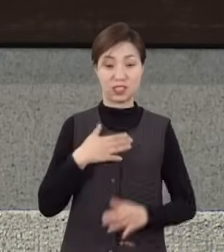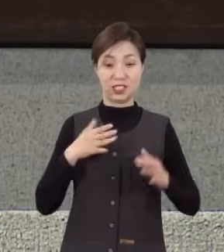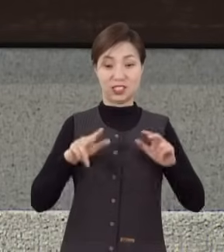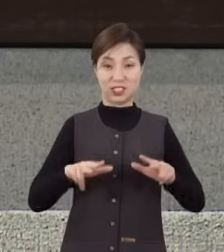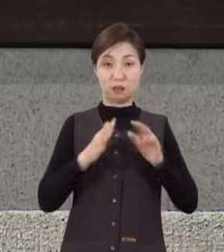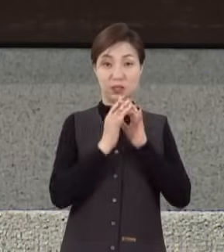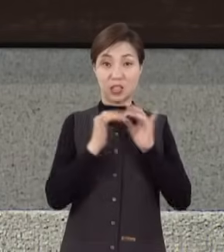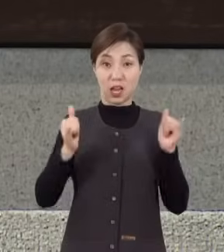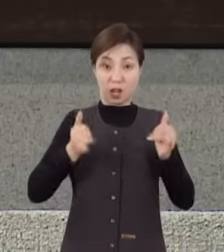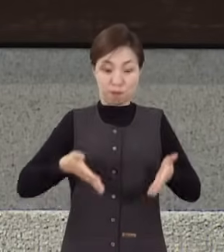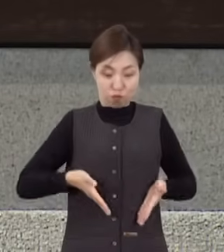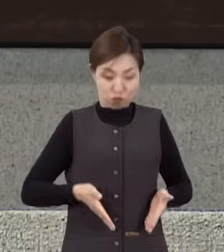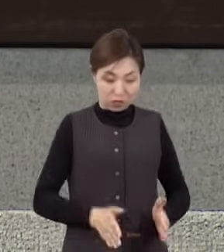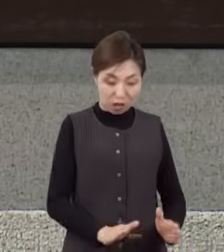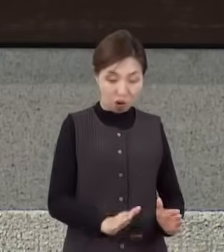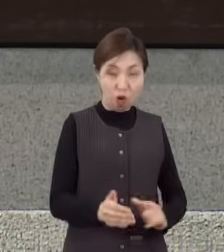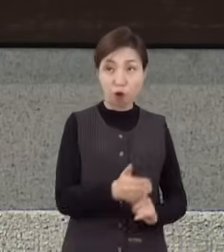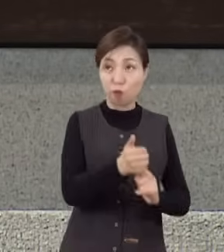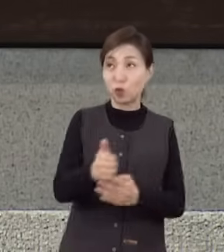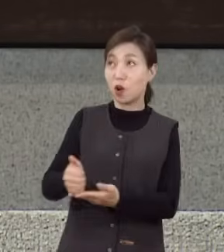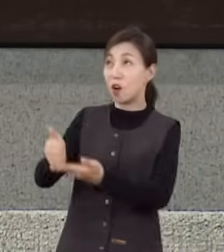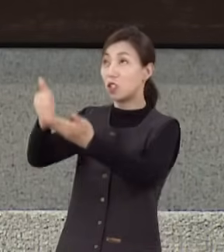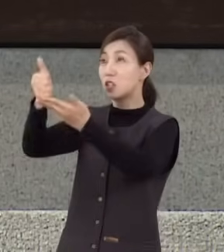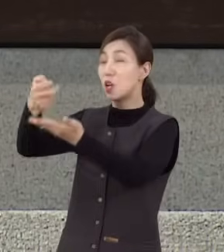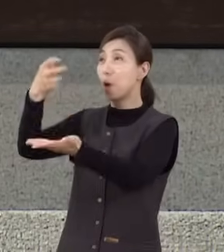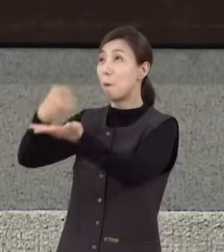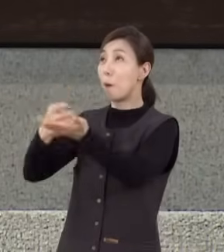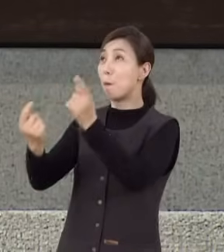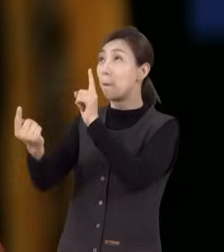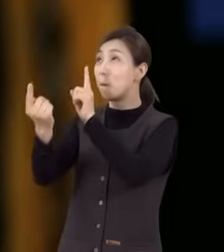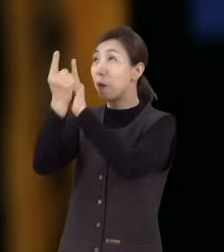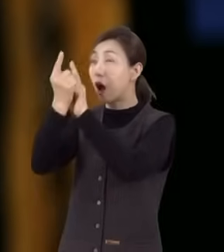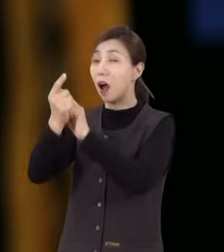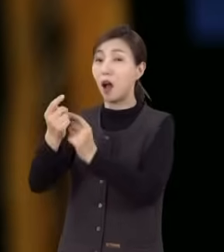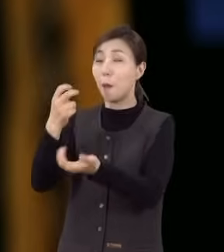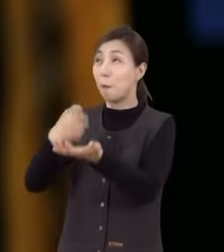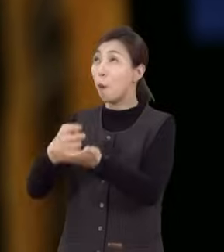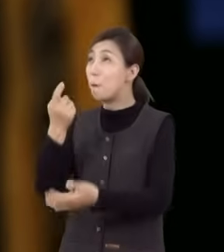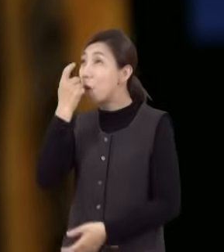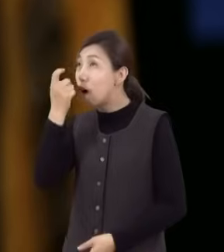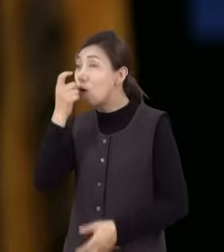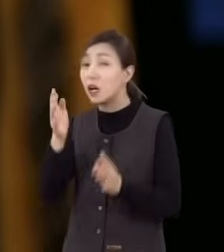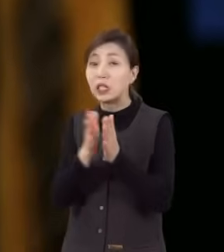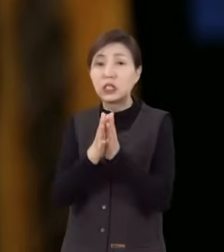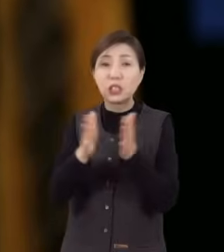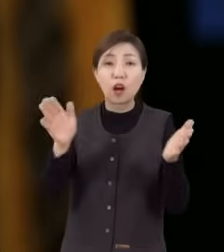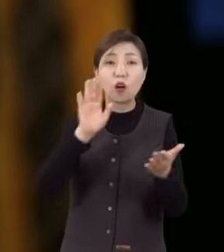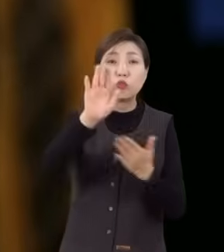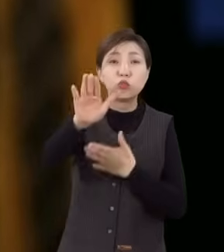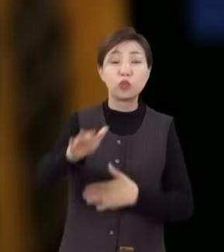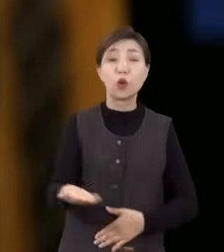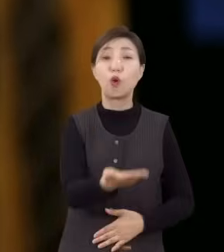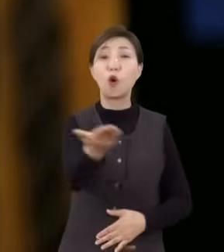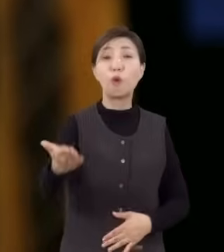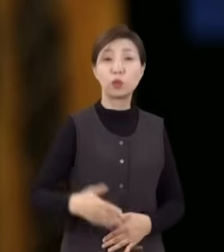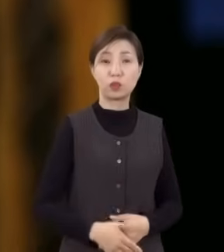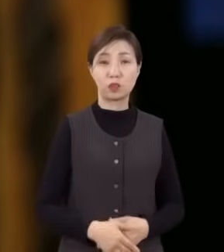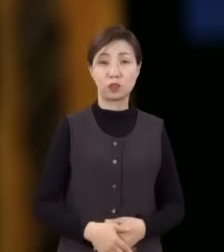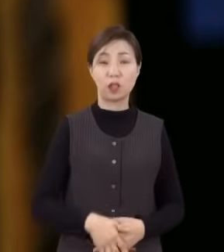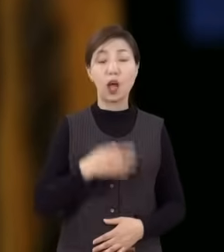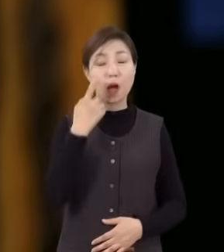다니면서 염불 한 번이라도 해봤어요? 안 해봤어요? 해봤죠. 절에 다니면서 천시경 한 번이라도 외워봤어요? 안